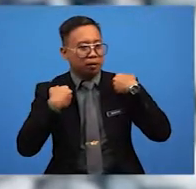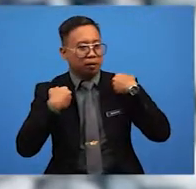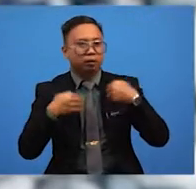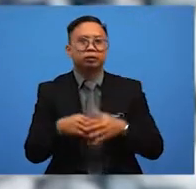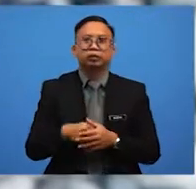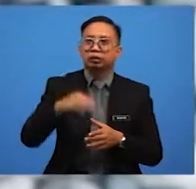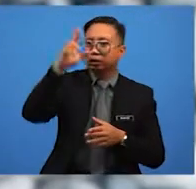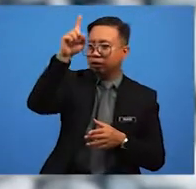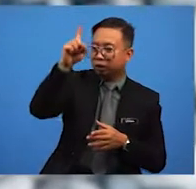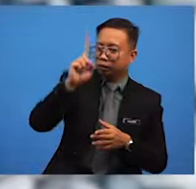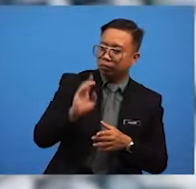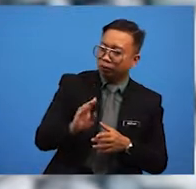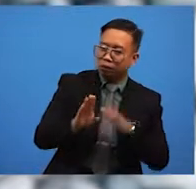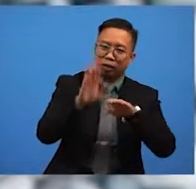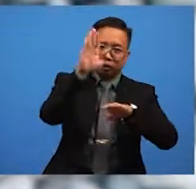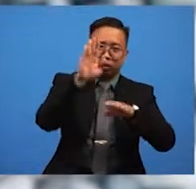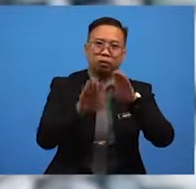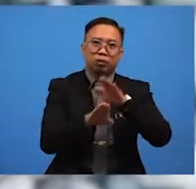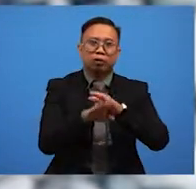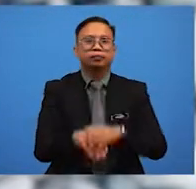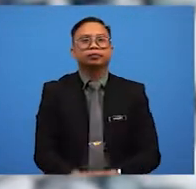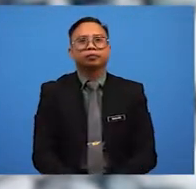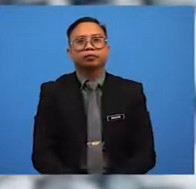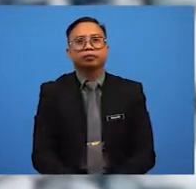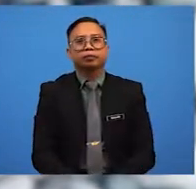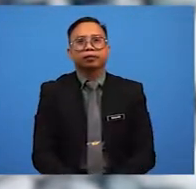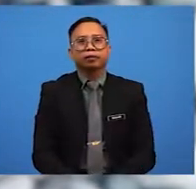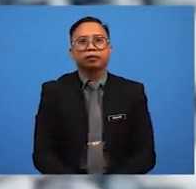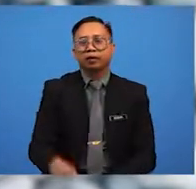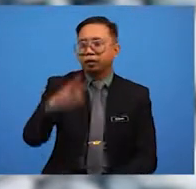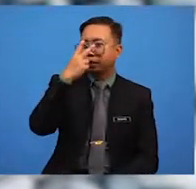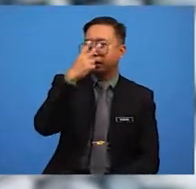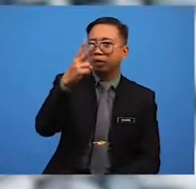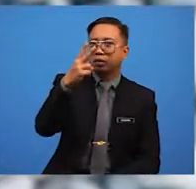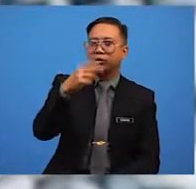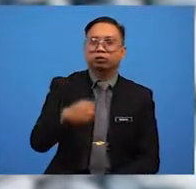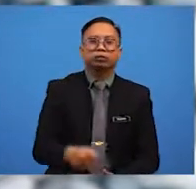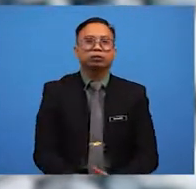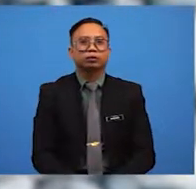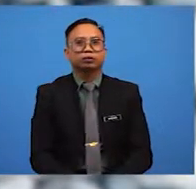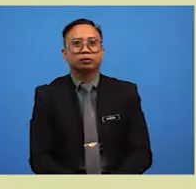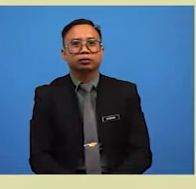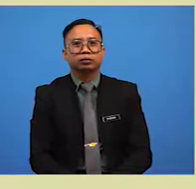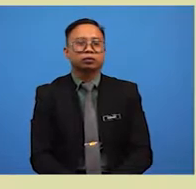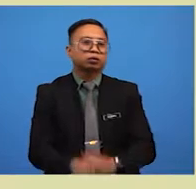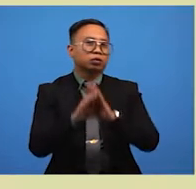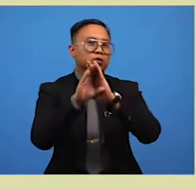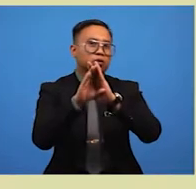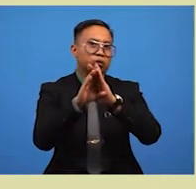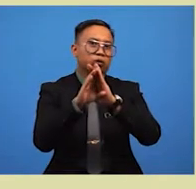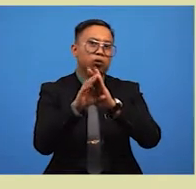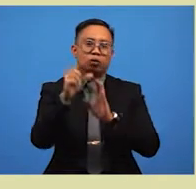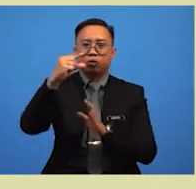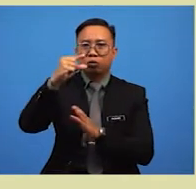stalagmit yang menarik. Inilah yang kita panggil pandang darat khas. Contohnya,